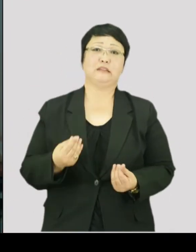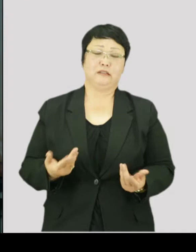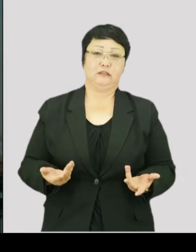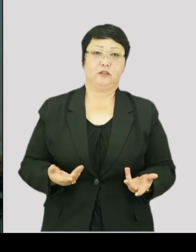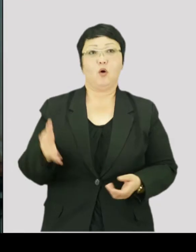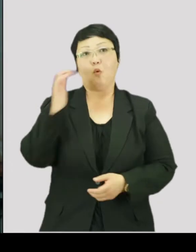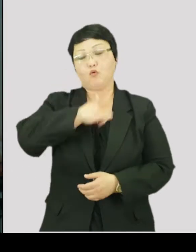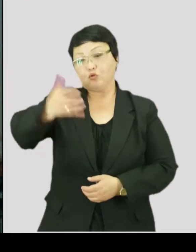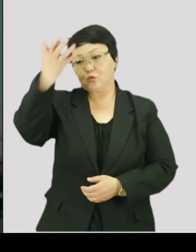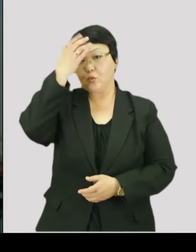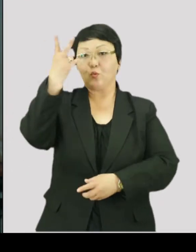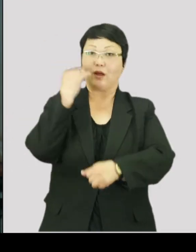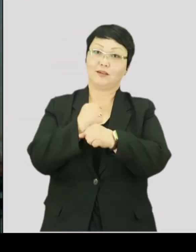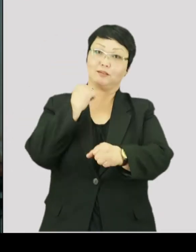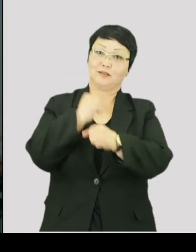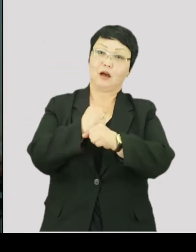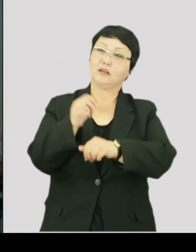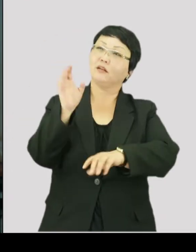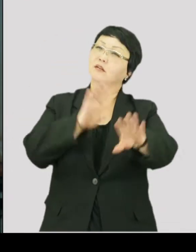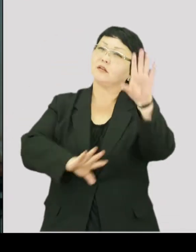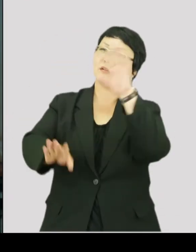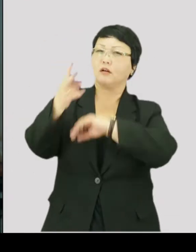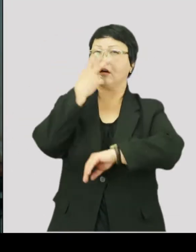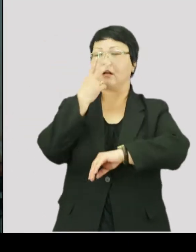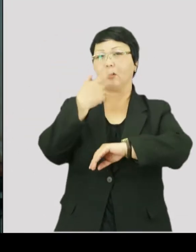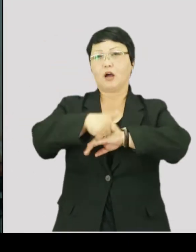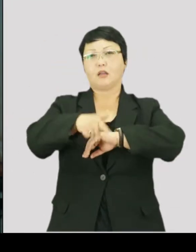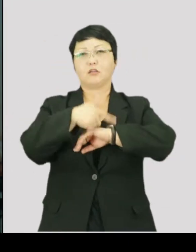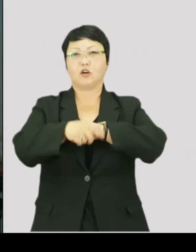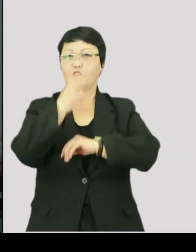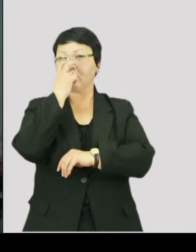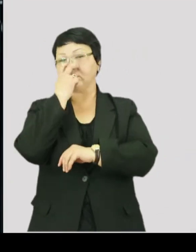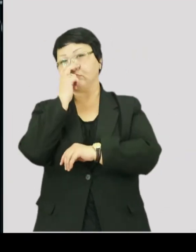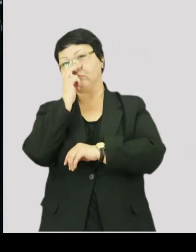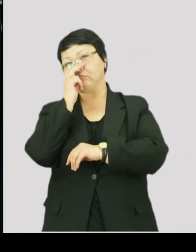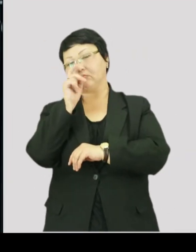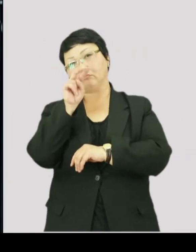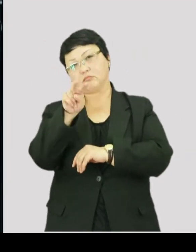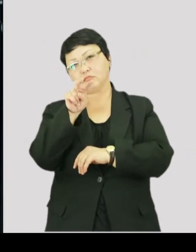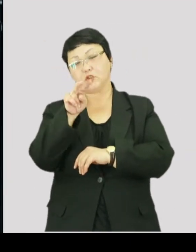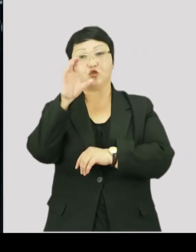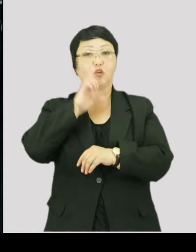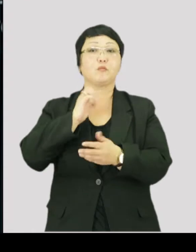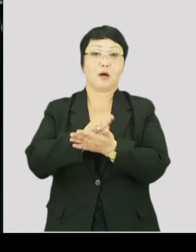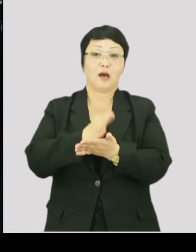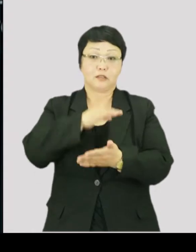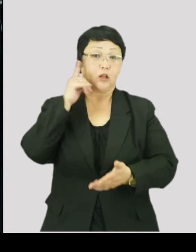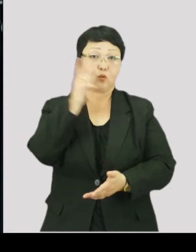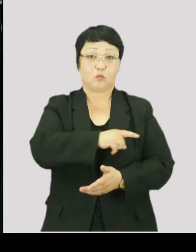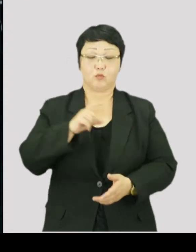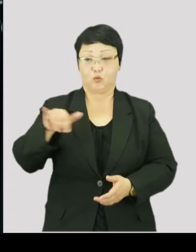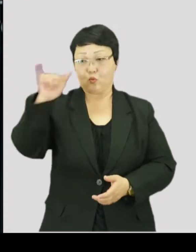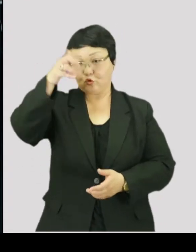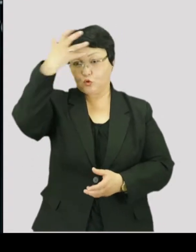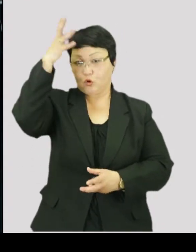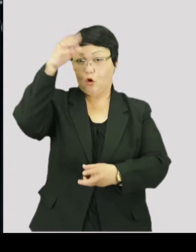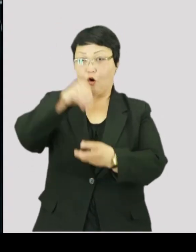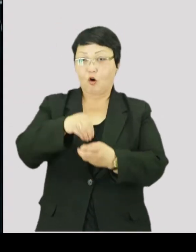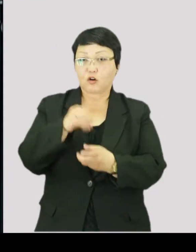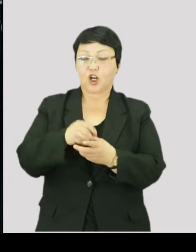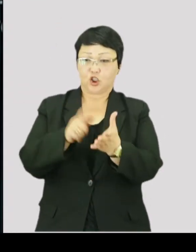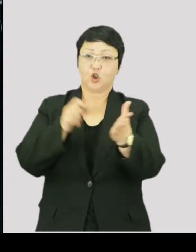хараад одоо хөндлөнгөөс ажилт хийх бол маш өндөр сонирхолтой байдаг. Залуус улс төр оролцох боломж Монгол улсын хувьд бол маш